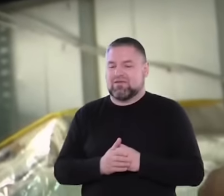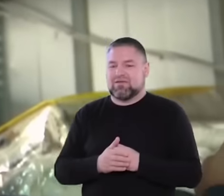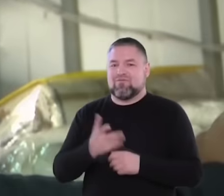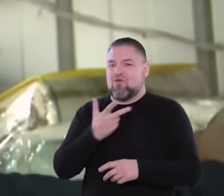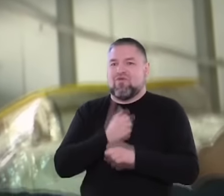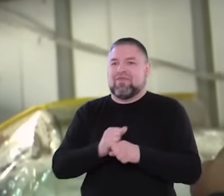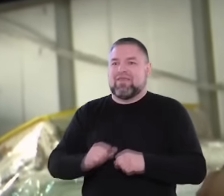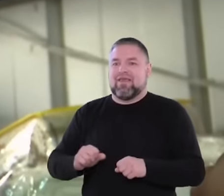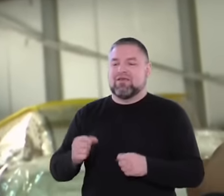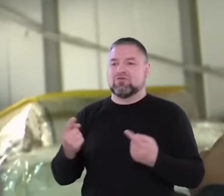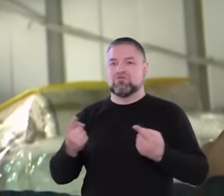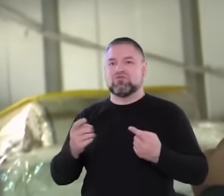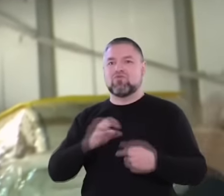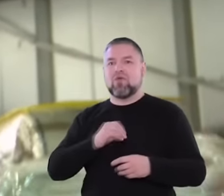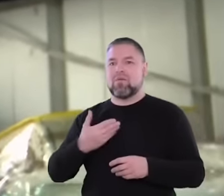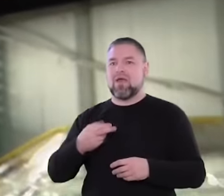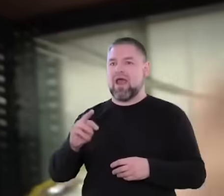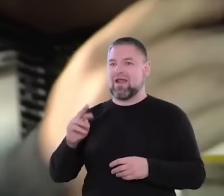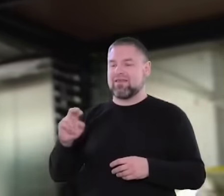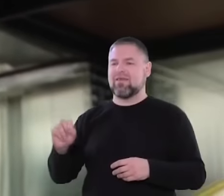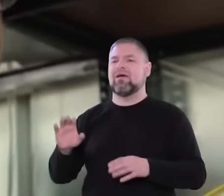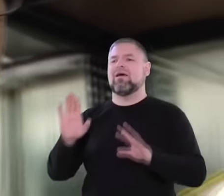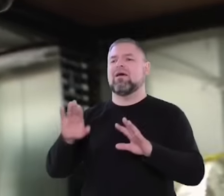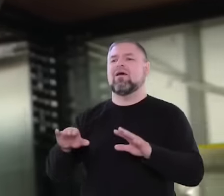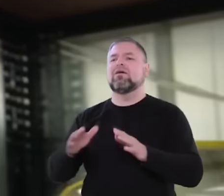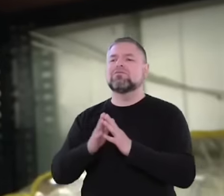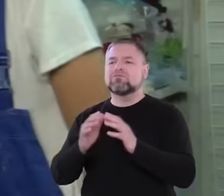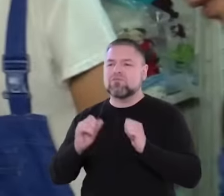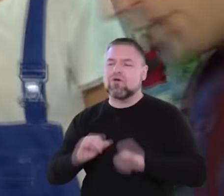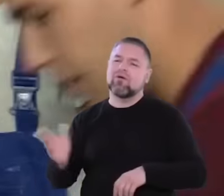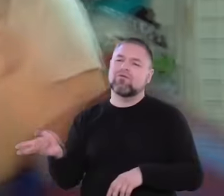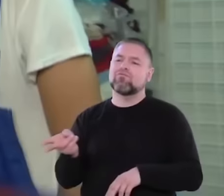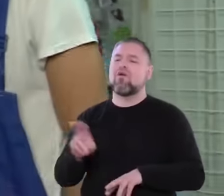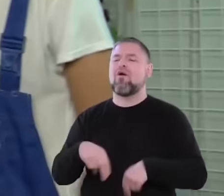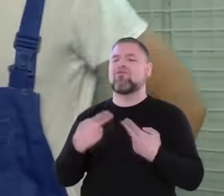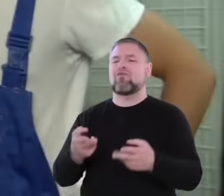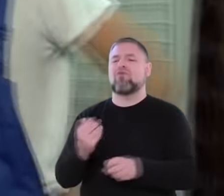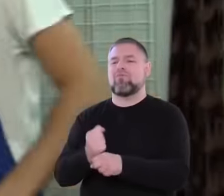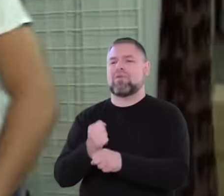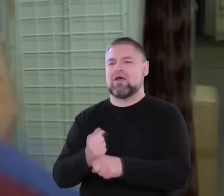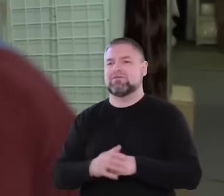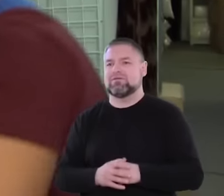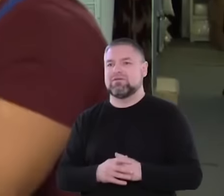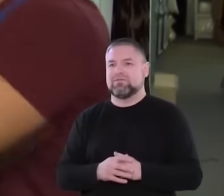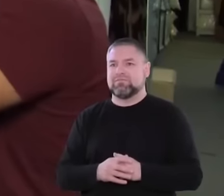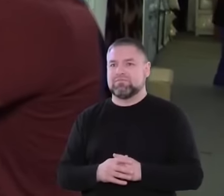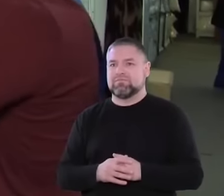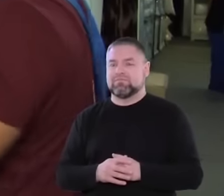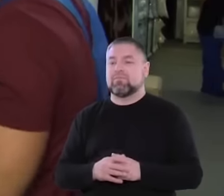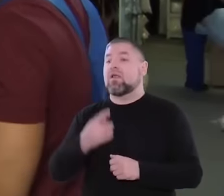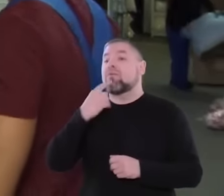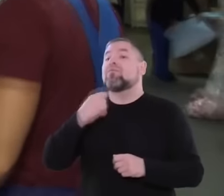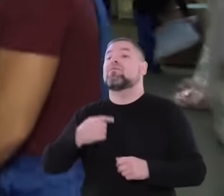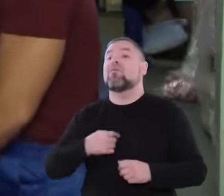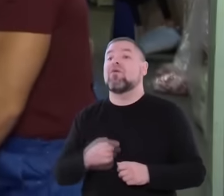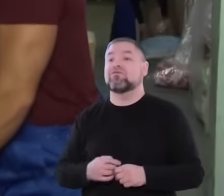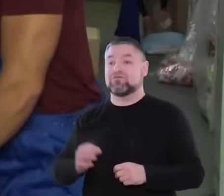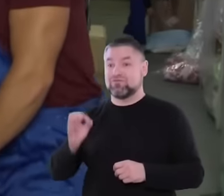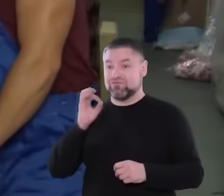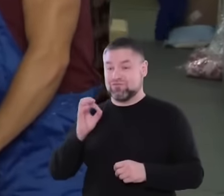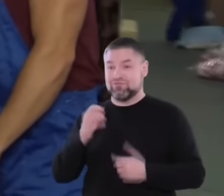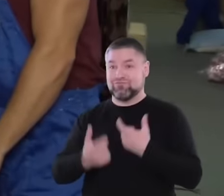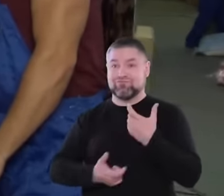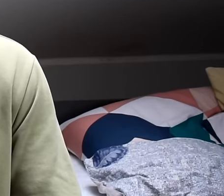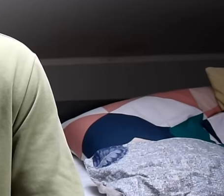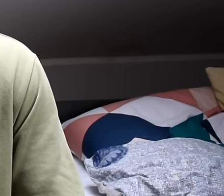to pewnie nie jest taka liga, co moja Martusia. Ale... No dobra, panowie, no wracamy do roboty, no. Dobra, nie świruj. Tak. Powiedz. Dobrze się